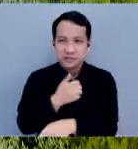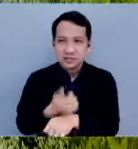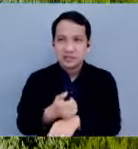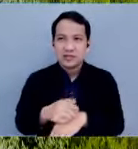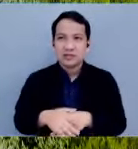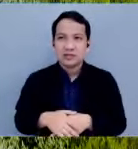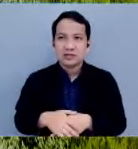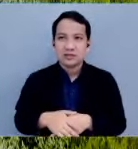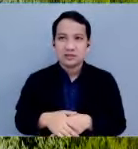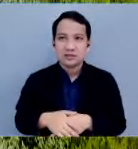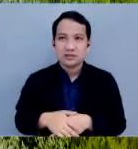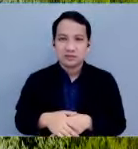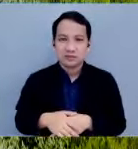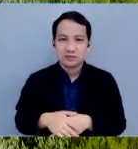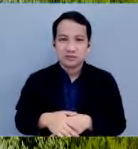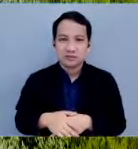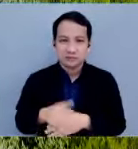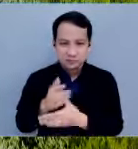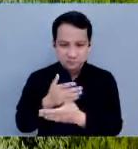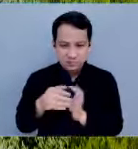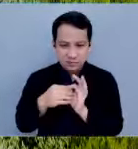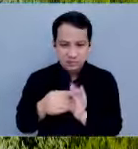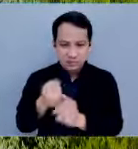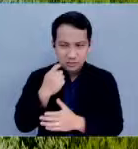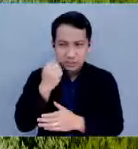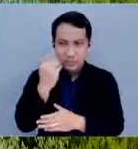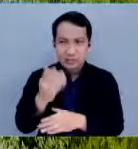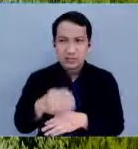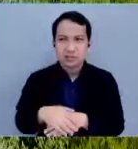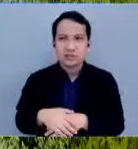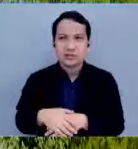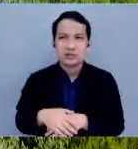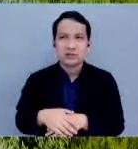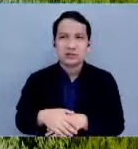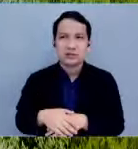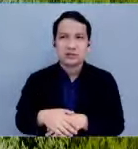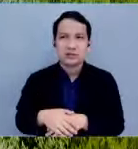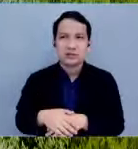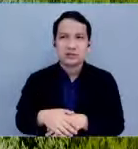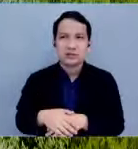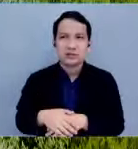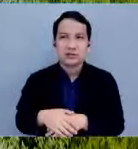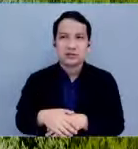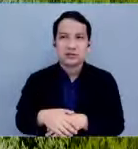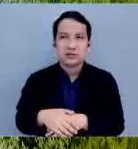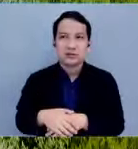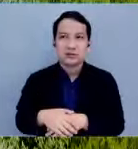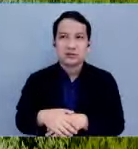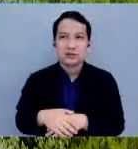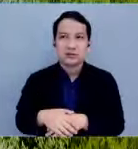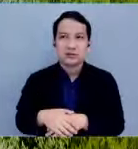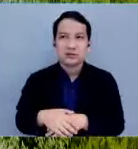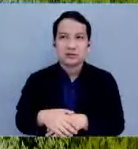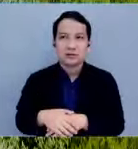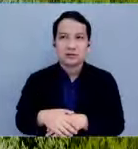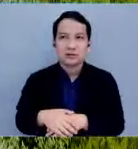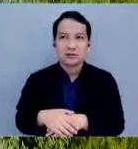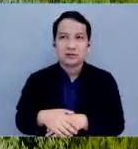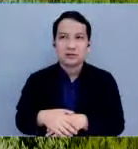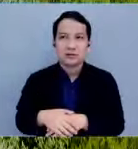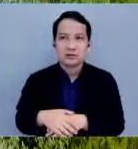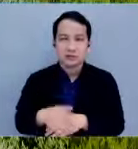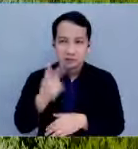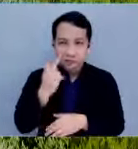lang. Nagsashare notes nga kami off-air kanina, Solita. Sabi ko, ano ba yung mga paborito mo these days? Meron yung mga sun-kissed Lola. Lola